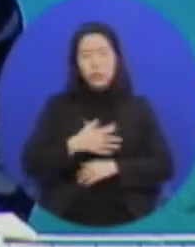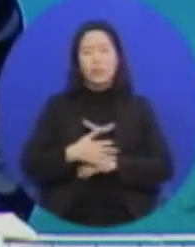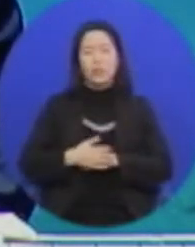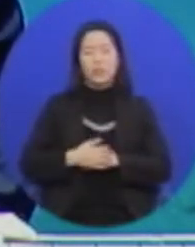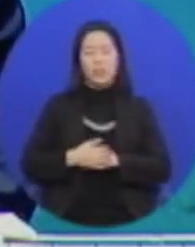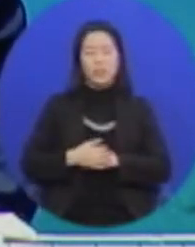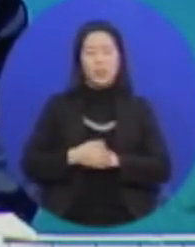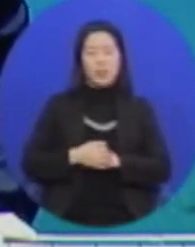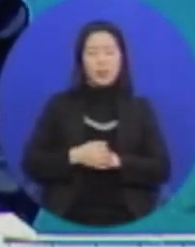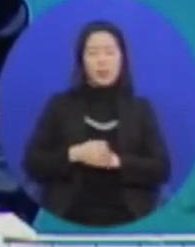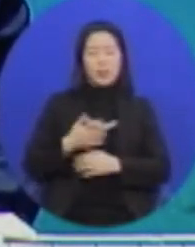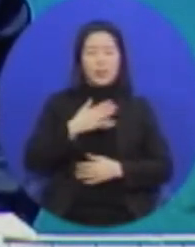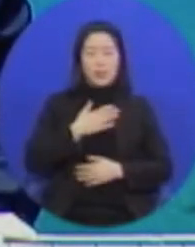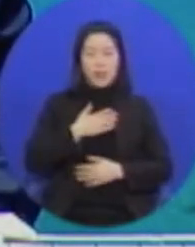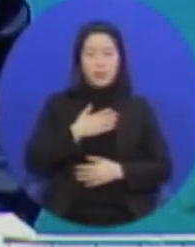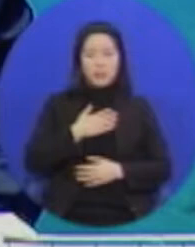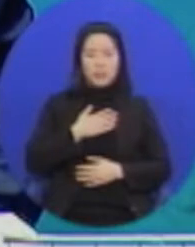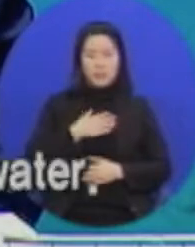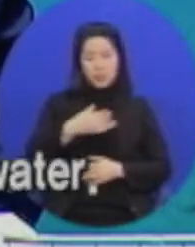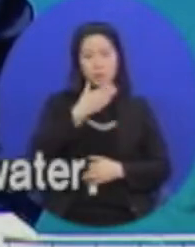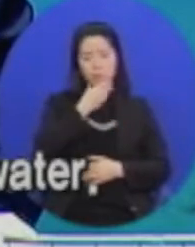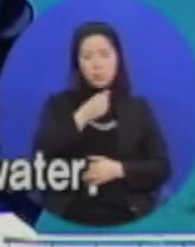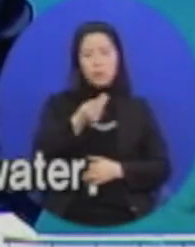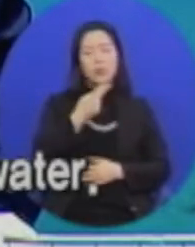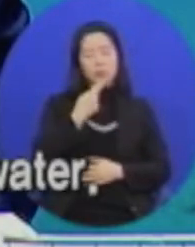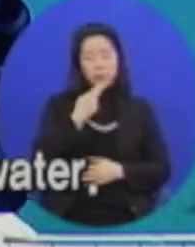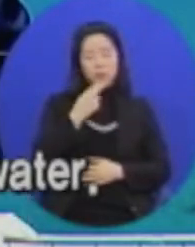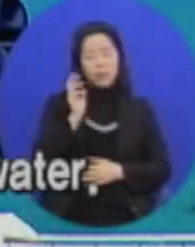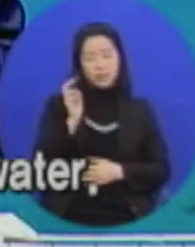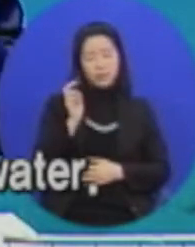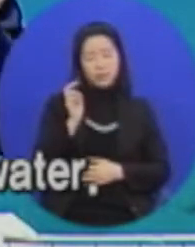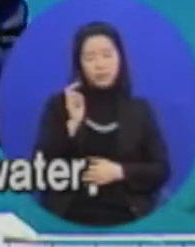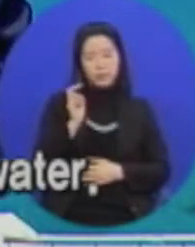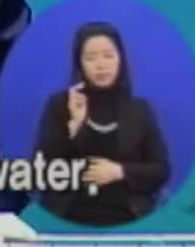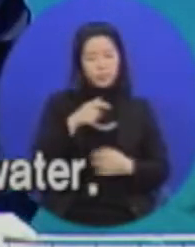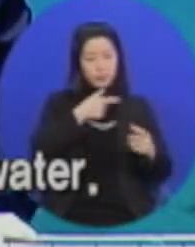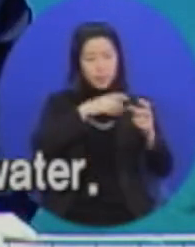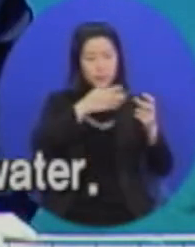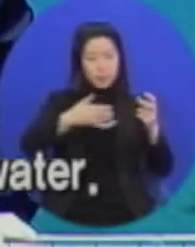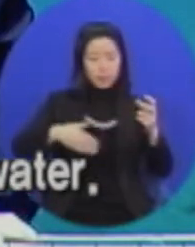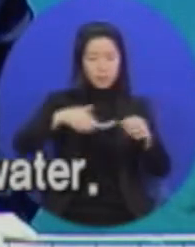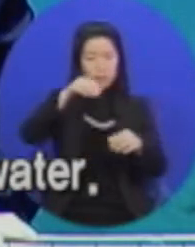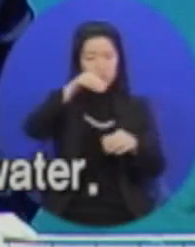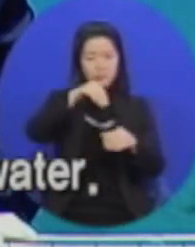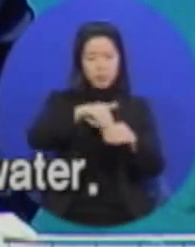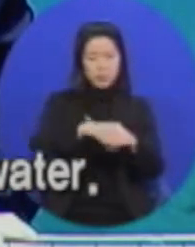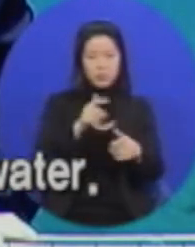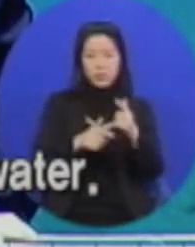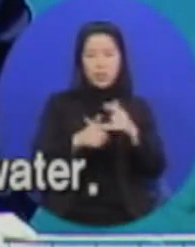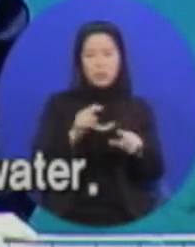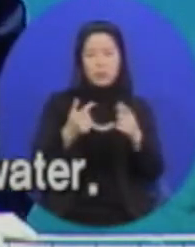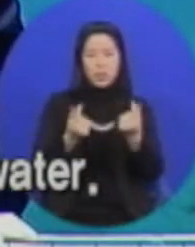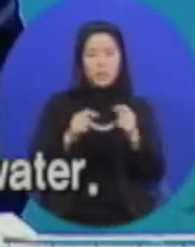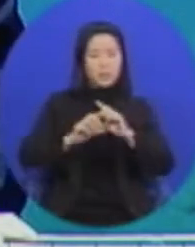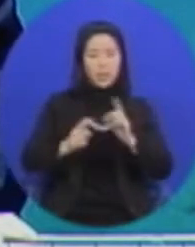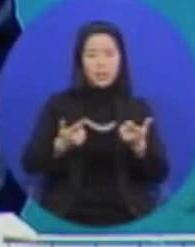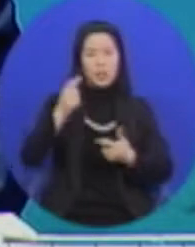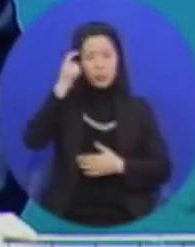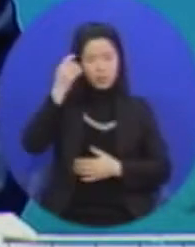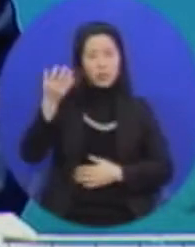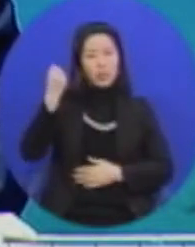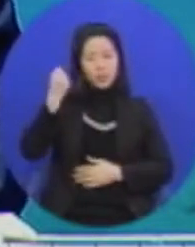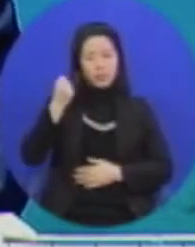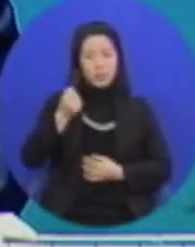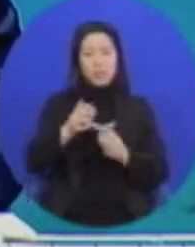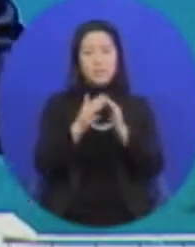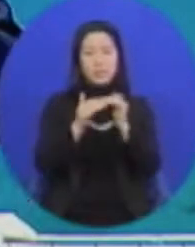힘드니까 나는 보기 없구나 지 내가 의심은 나무 같지가 않다고 생각 되시는 분들 그런데 여러분